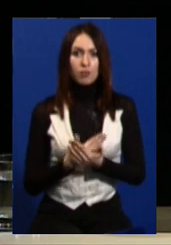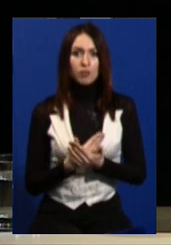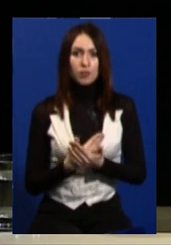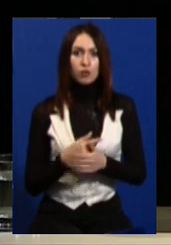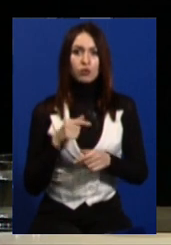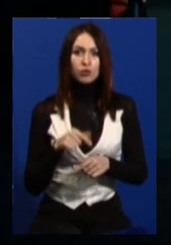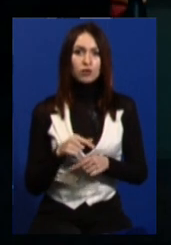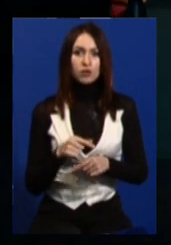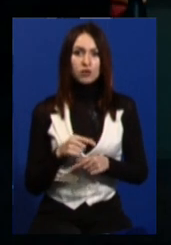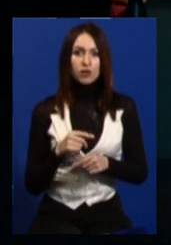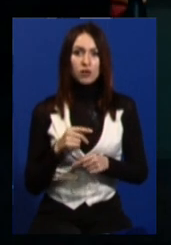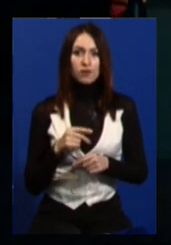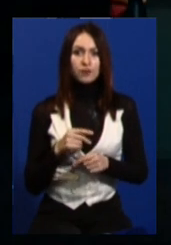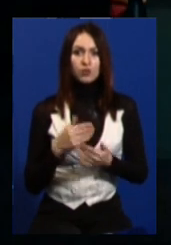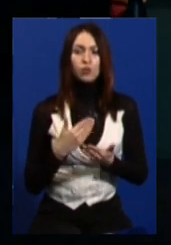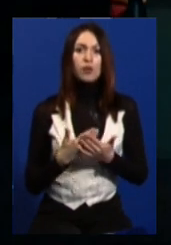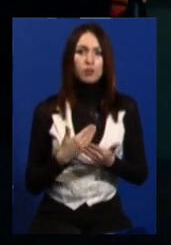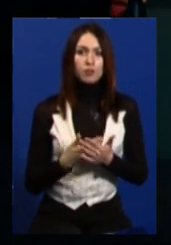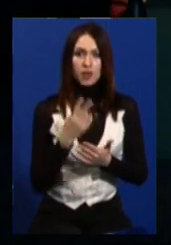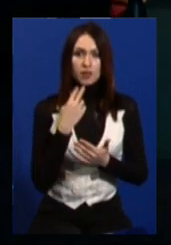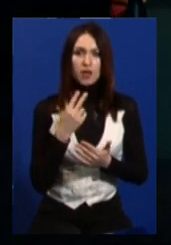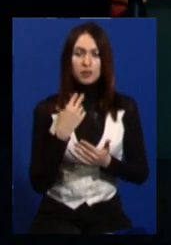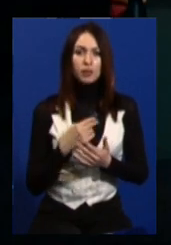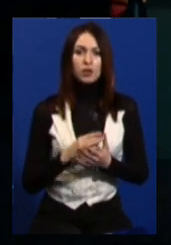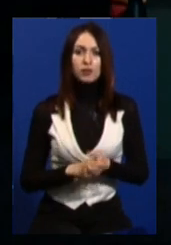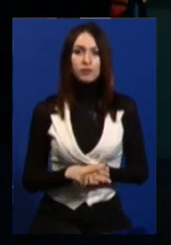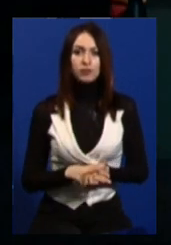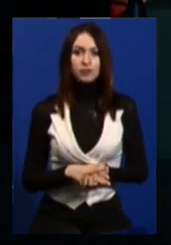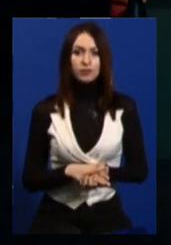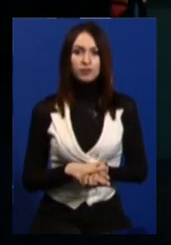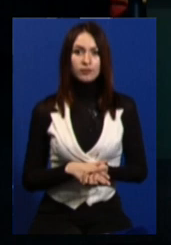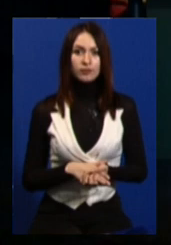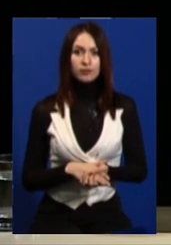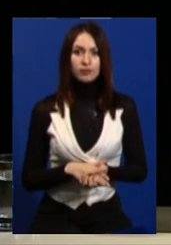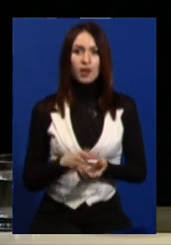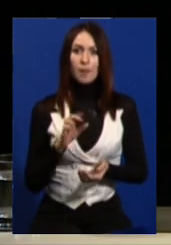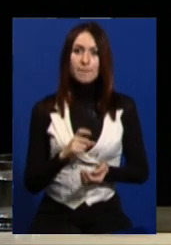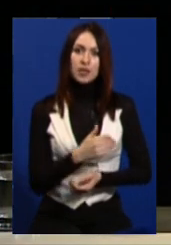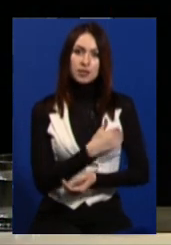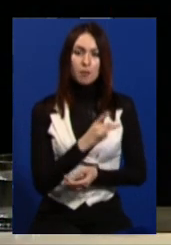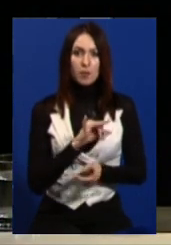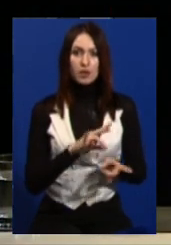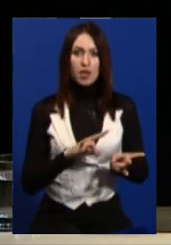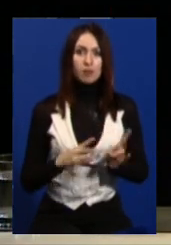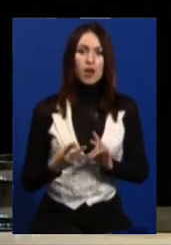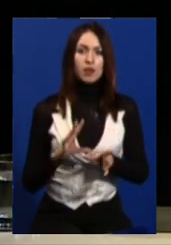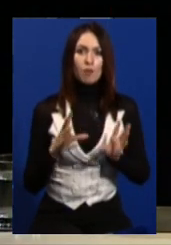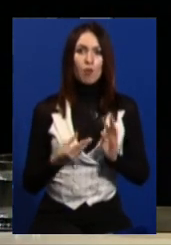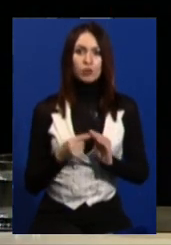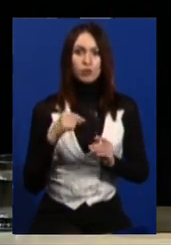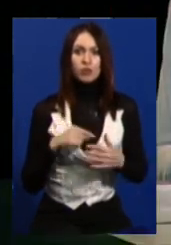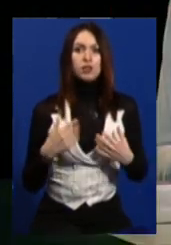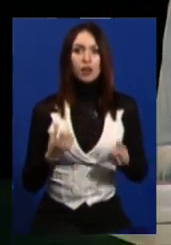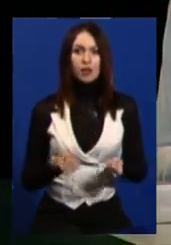немного они отличаются. Нежить, например, да? Ну, например, насморк, да. Без температури при нормальному общому состоянні.